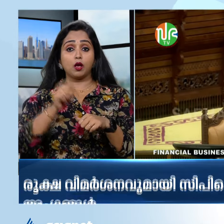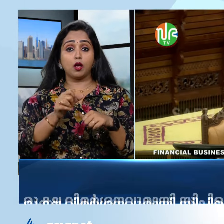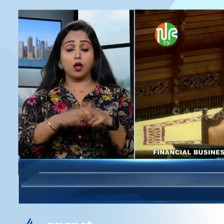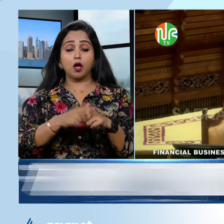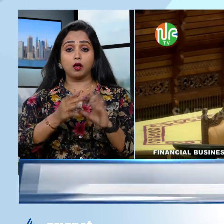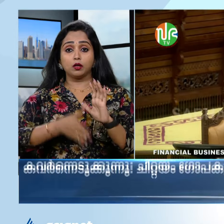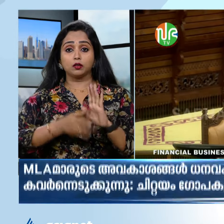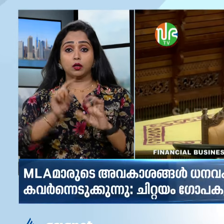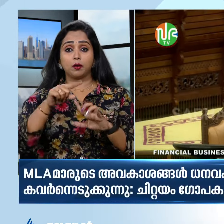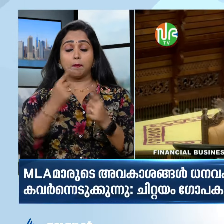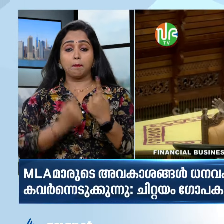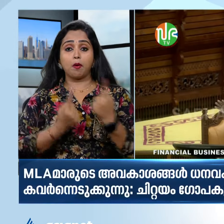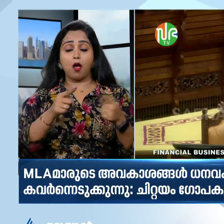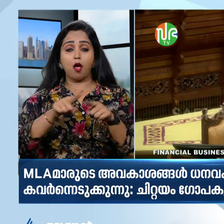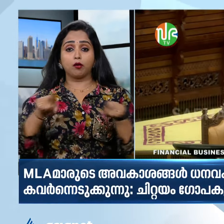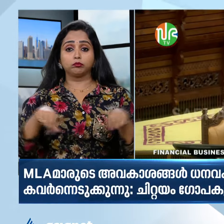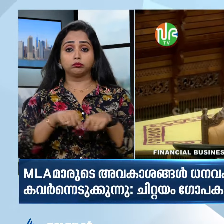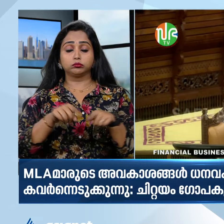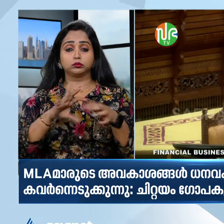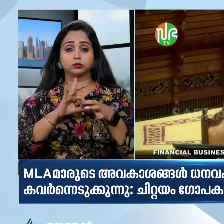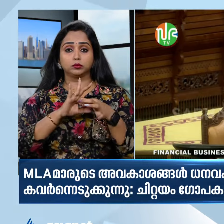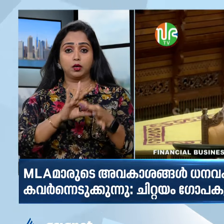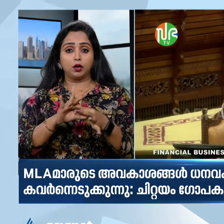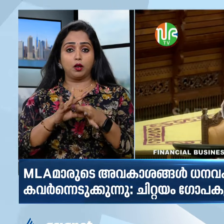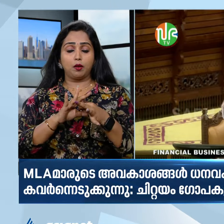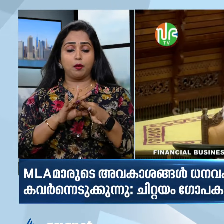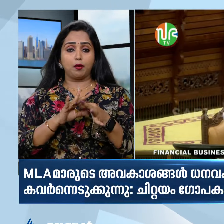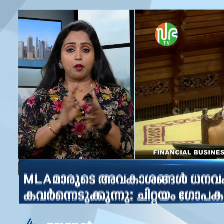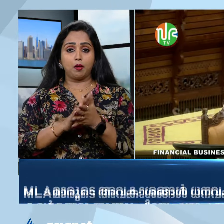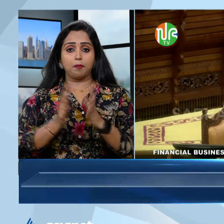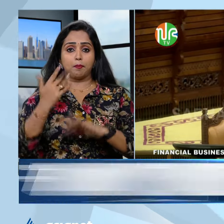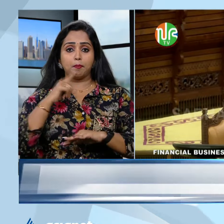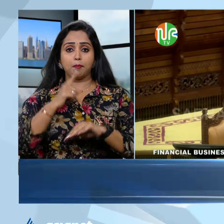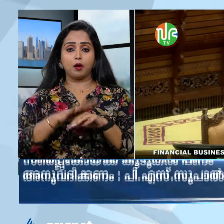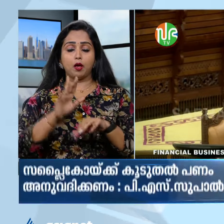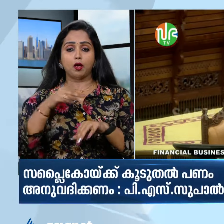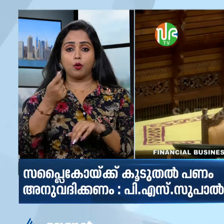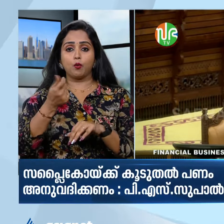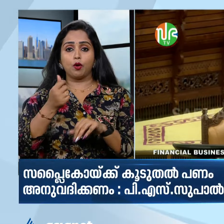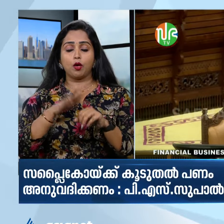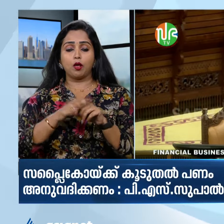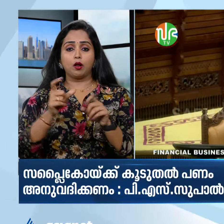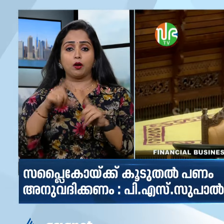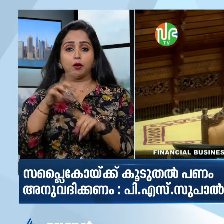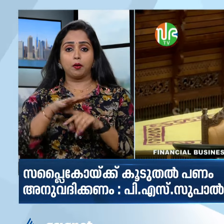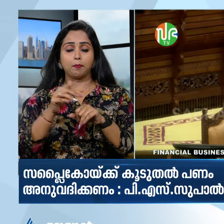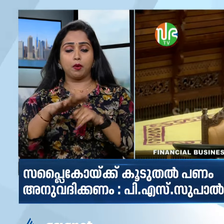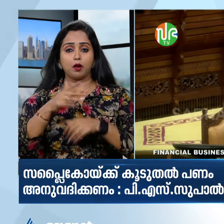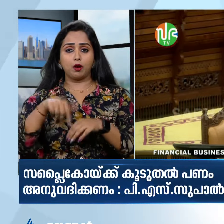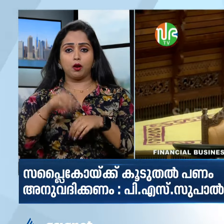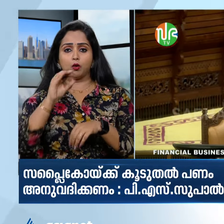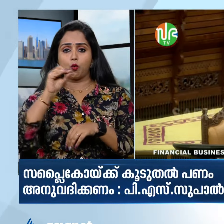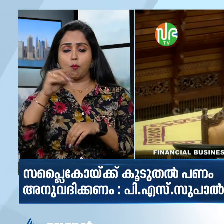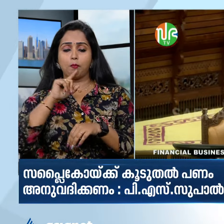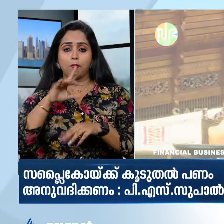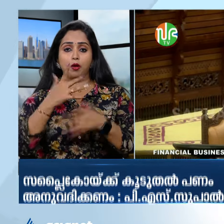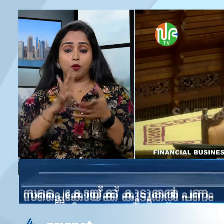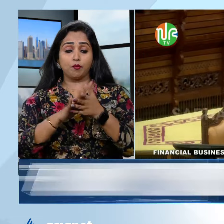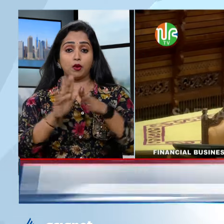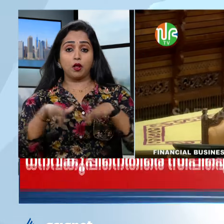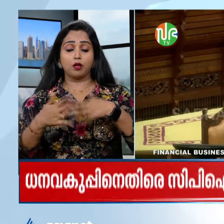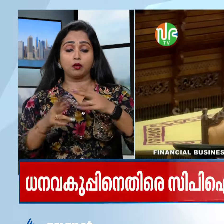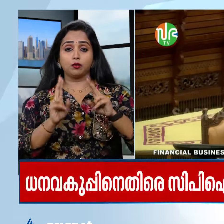ഞാൻ 60 ലക്ഷം രൂപ അനുവദിച്ചു. യാതൊരുവിധ പ്രശ്നവുമില്ലാതെ ധനകാര്യ വകുപ്പ് അത് ഒബ്ജക്ഷൻ പറഞ്ഞിരിക്കുകയാണ്. അത് സ്വാഭാവികമായിട്ട്